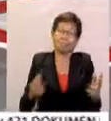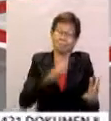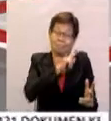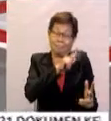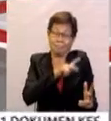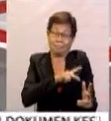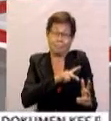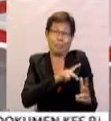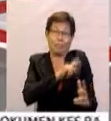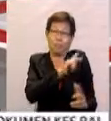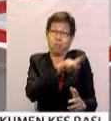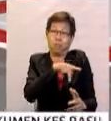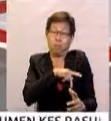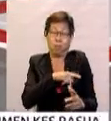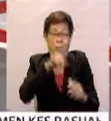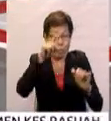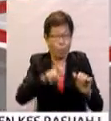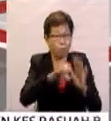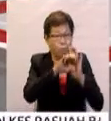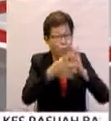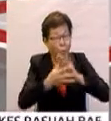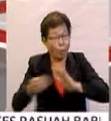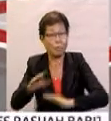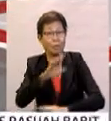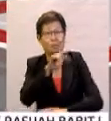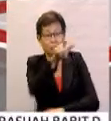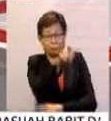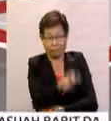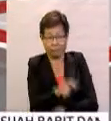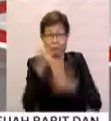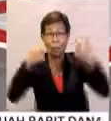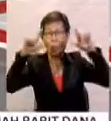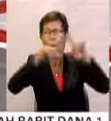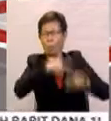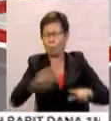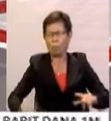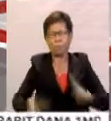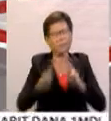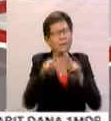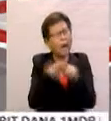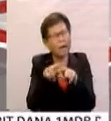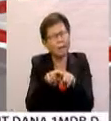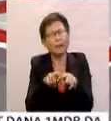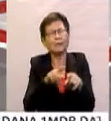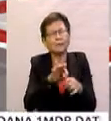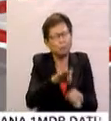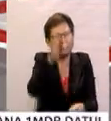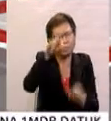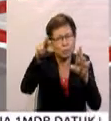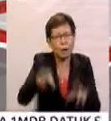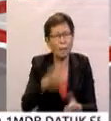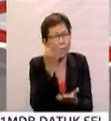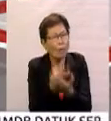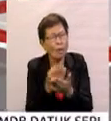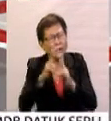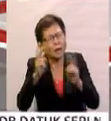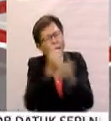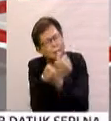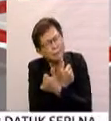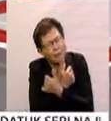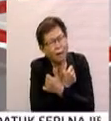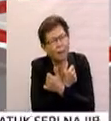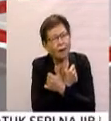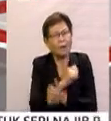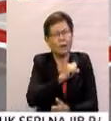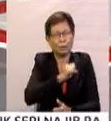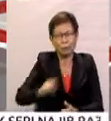kepribadian yang wajar dicontohi dan baginda sememangnya terkenal sebagai raja yang sangat berjiwa rakyat. Ya. Buktinya, kerana terlalu sayangkan